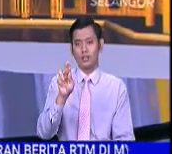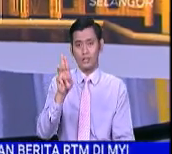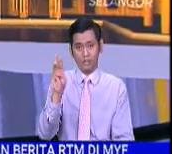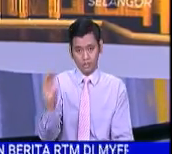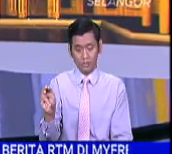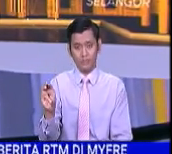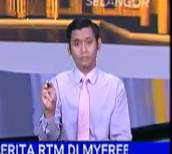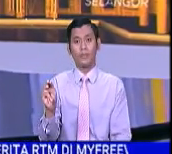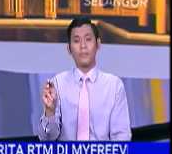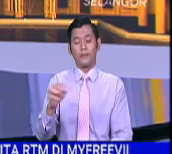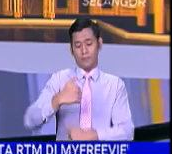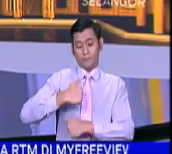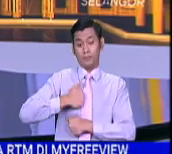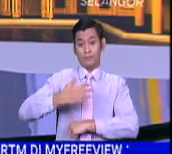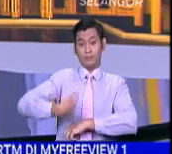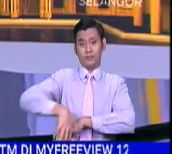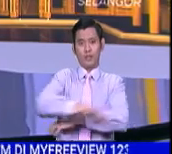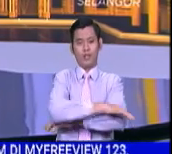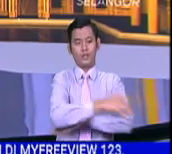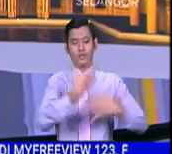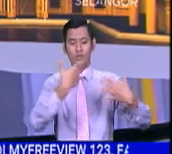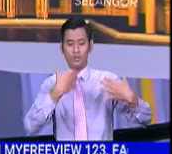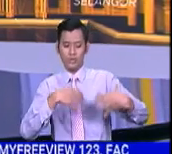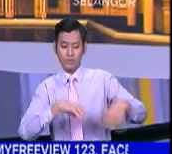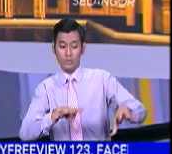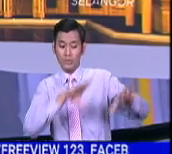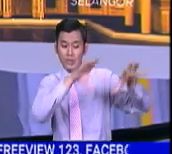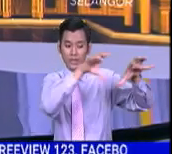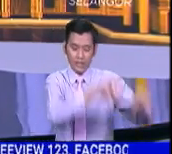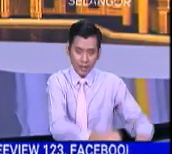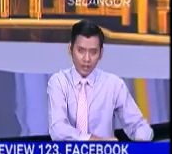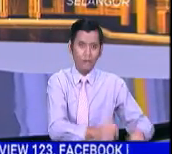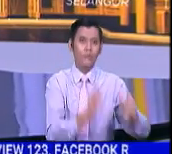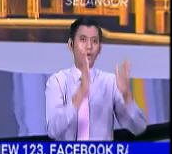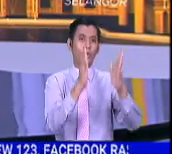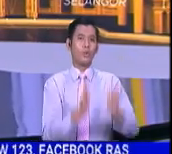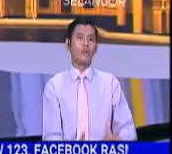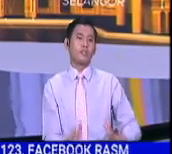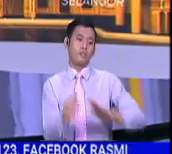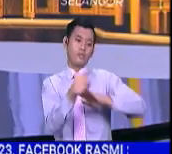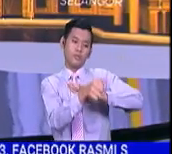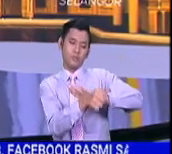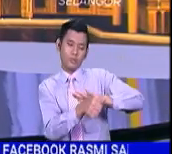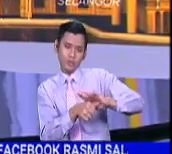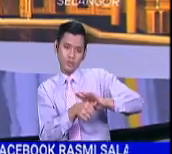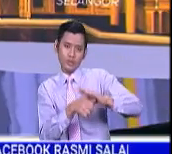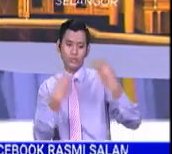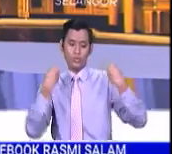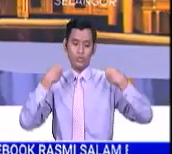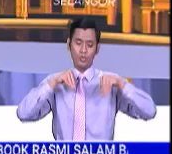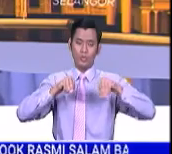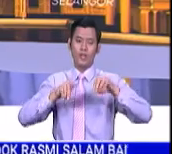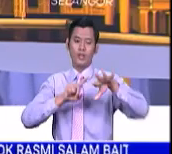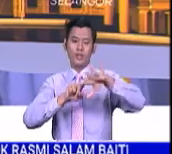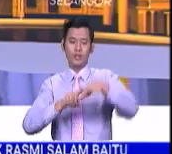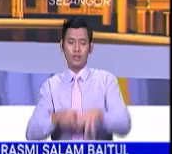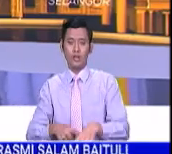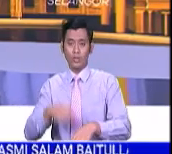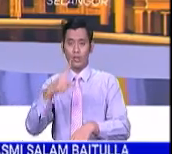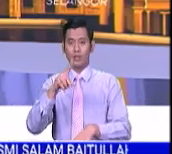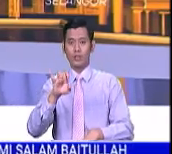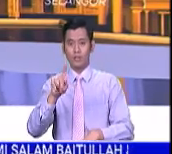Kuala Kedah mematahkan cubaan penyeludupan menyusup keluar sebanyak 1 tan daun ketum ke negara jiran melalui jalan laut.